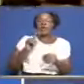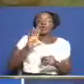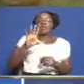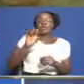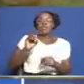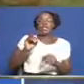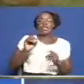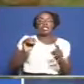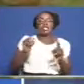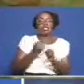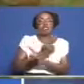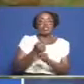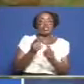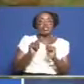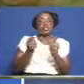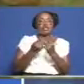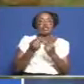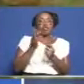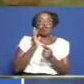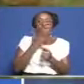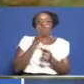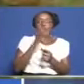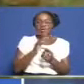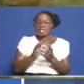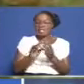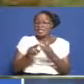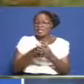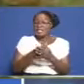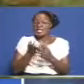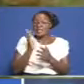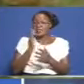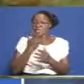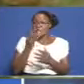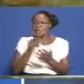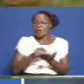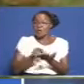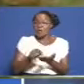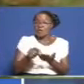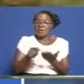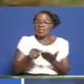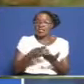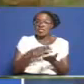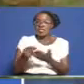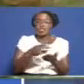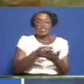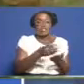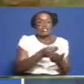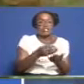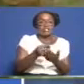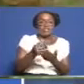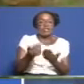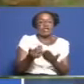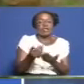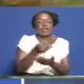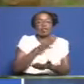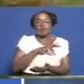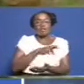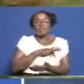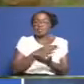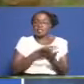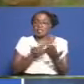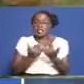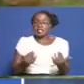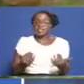maua. Unaweza anza kupanda maua na utaweza uza na utapata riziki na watoto wako